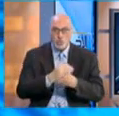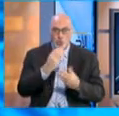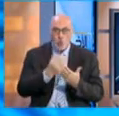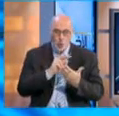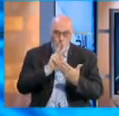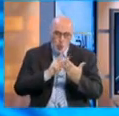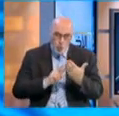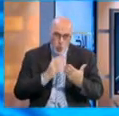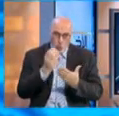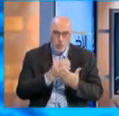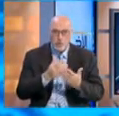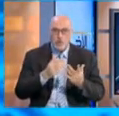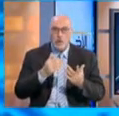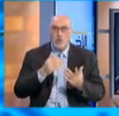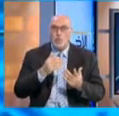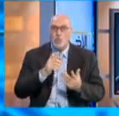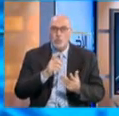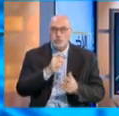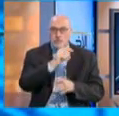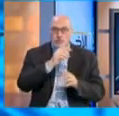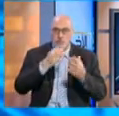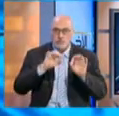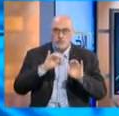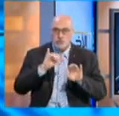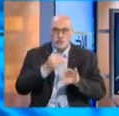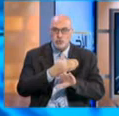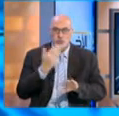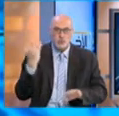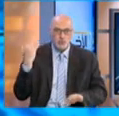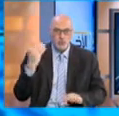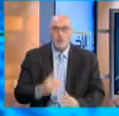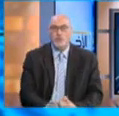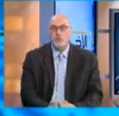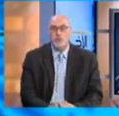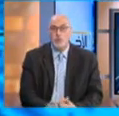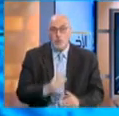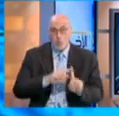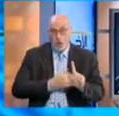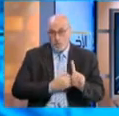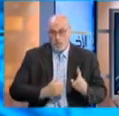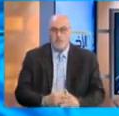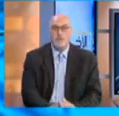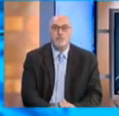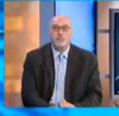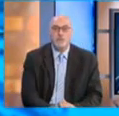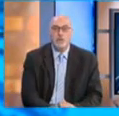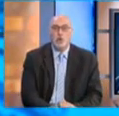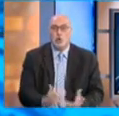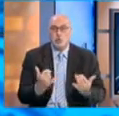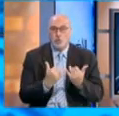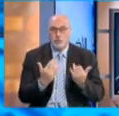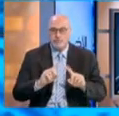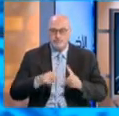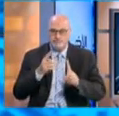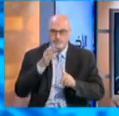القرآن طبعت مساجد الوطن خلال العشر الأواخر من شهر رمضان المبارك. يرصد لنا الزميل